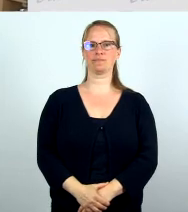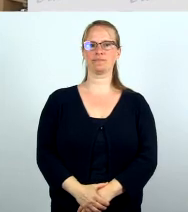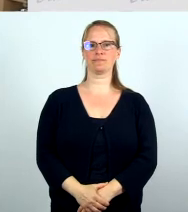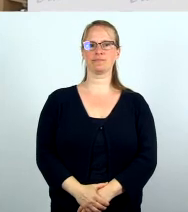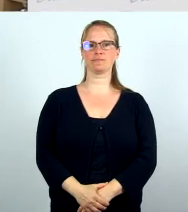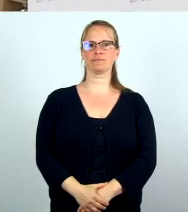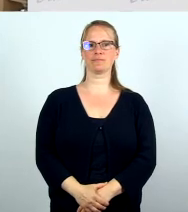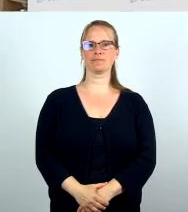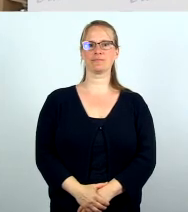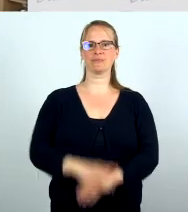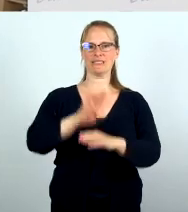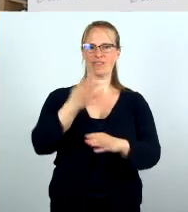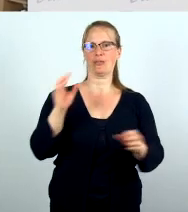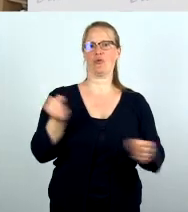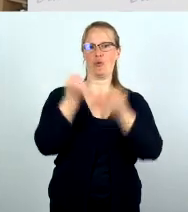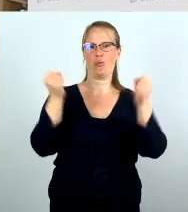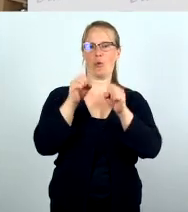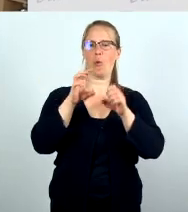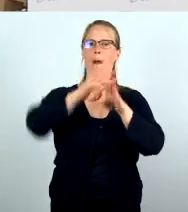Und wie folgt von dem Bergsteiger.